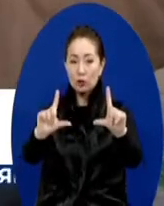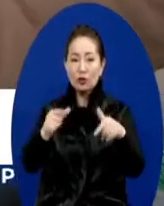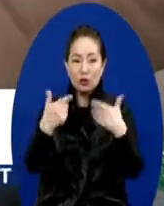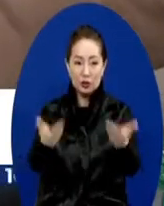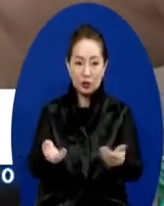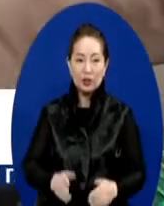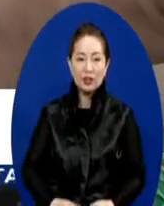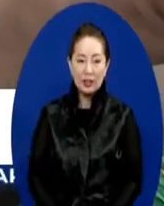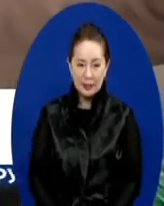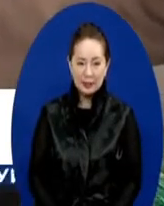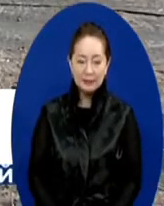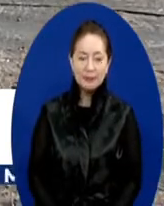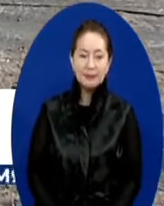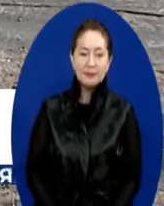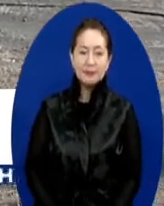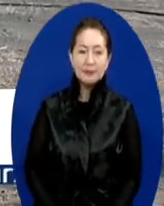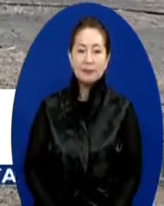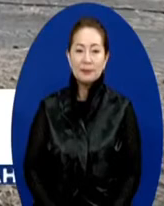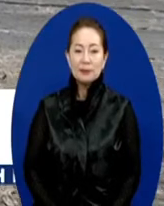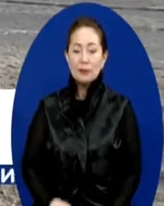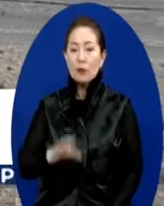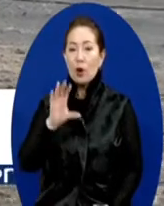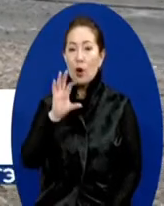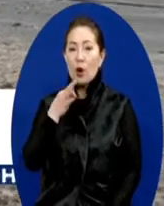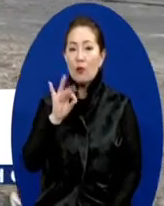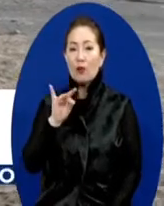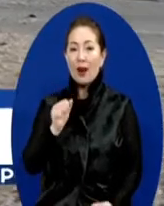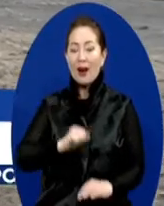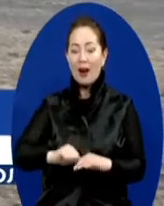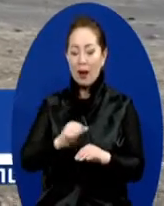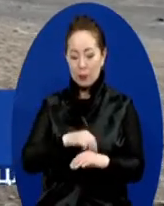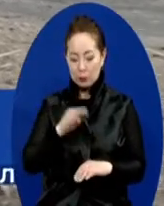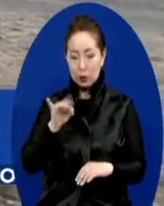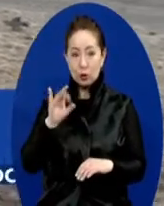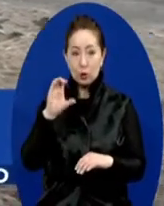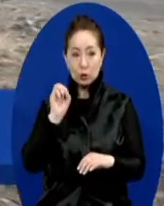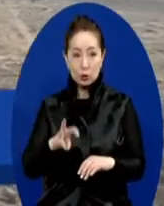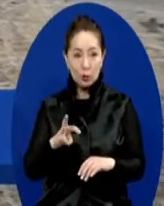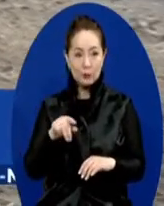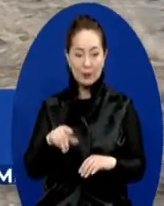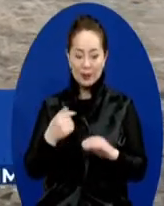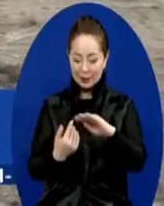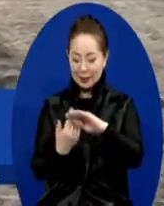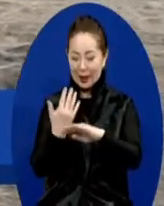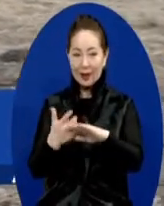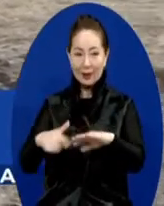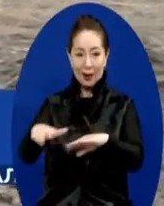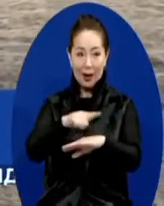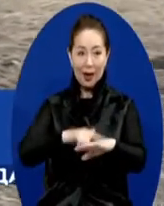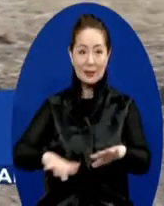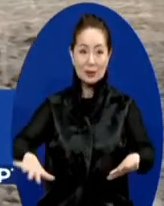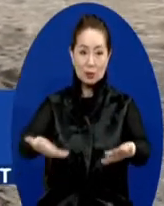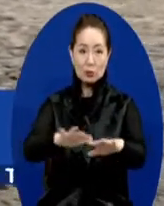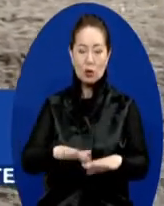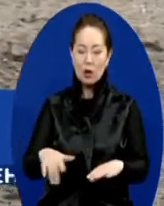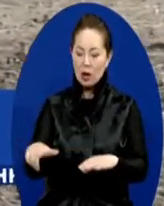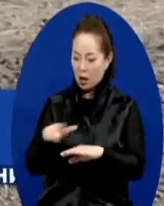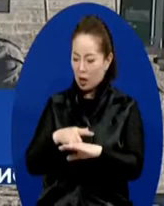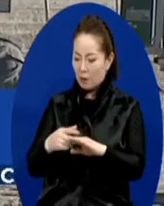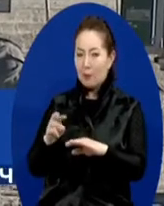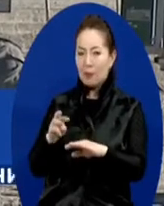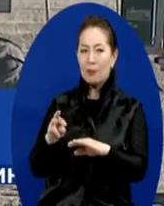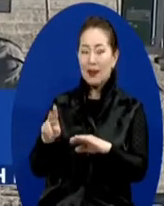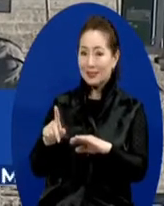өргөнжлийг гаргаж өгье. Өвөрхангай аймгийн Төгөрөг сумын Мазар баг тариалангийн гол бүс нутгийн нэг. Мазрын түүхийг